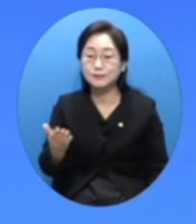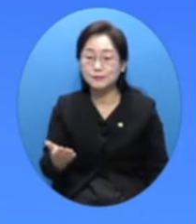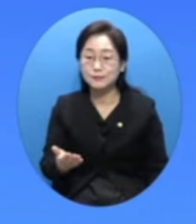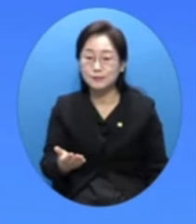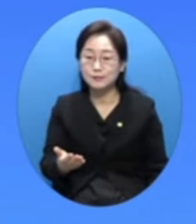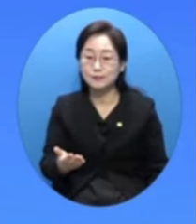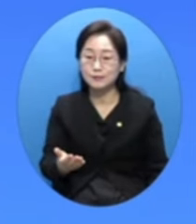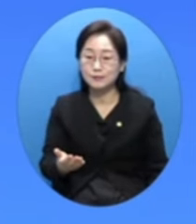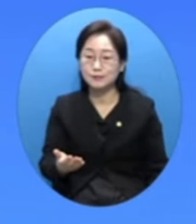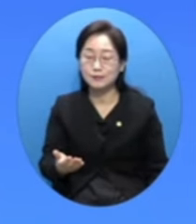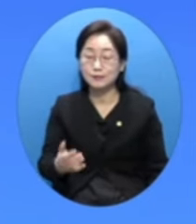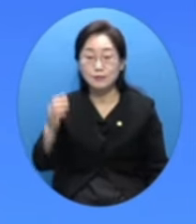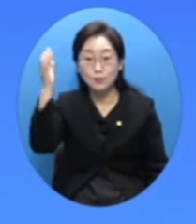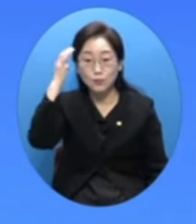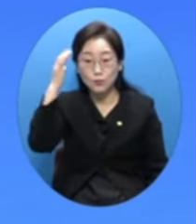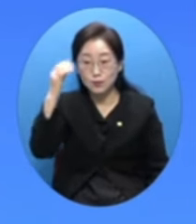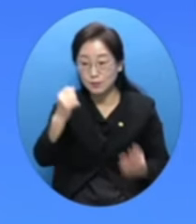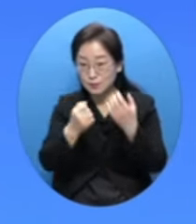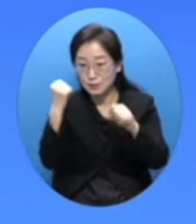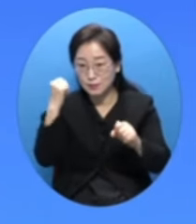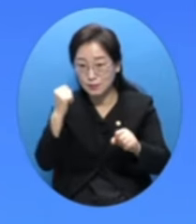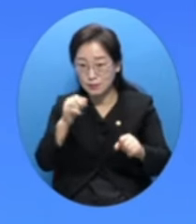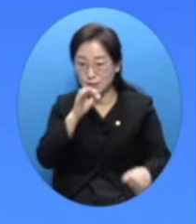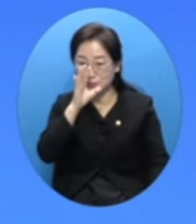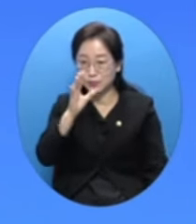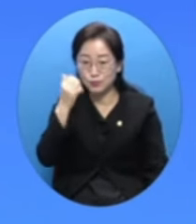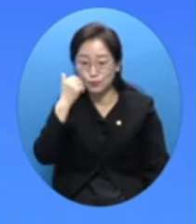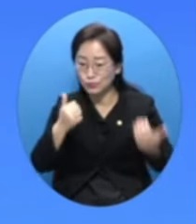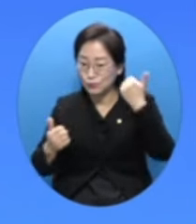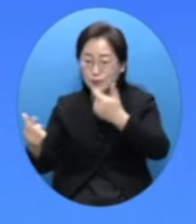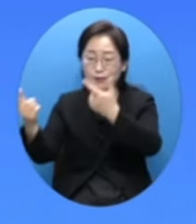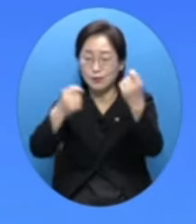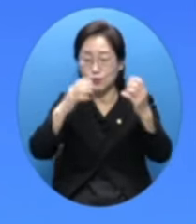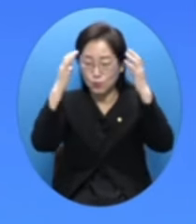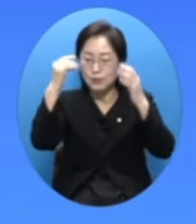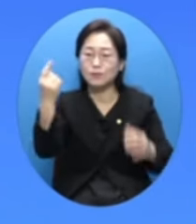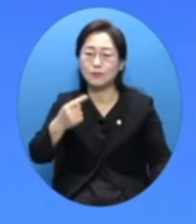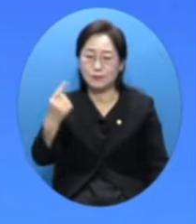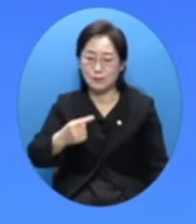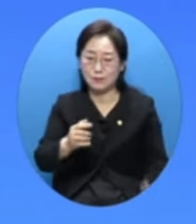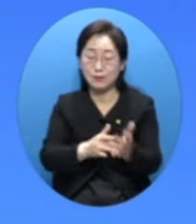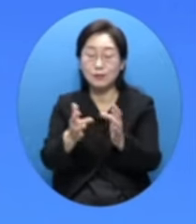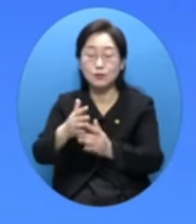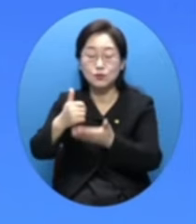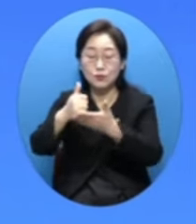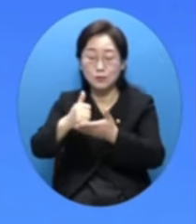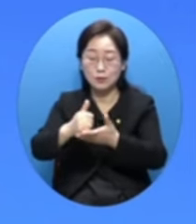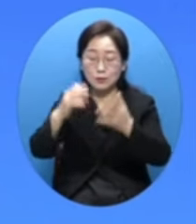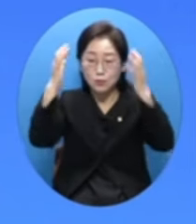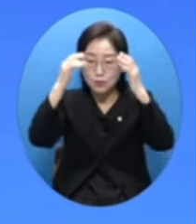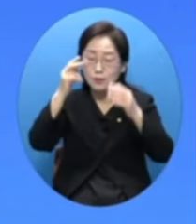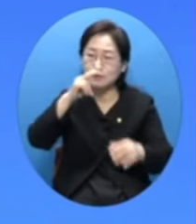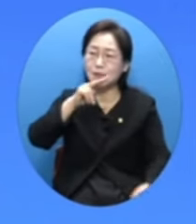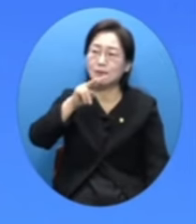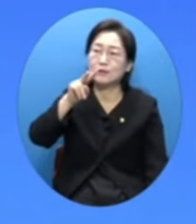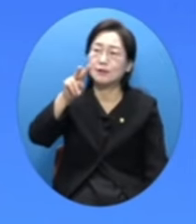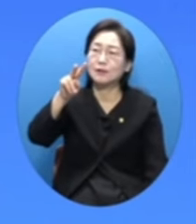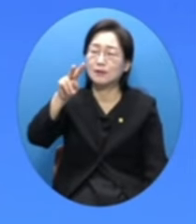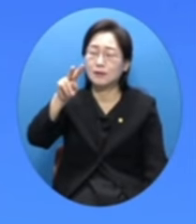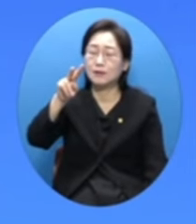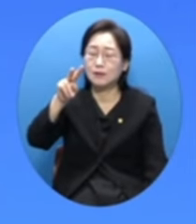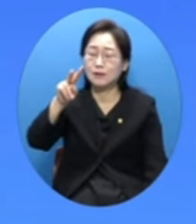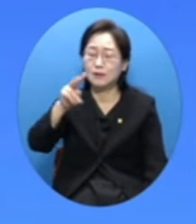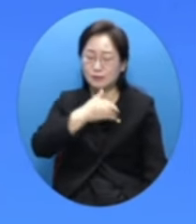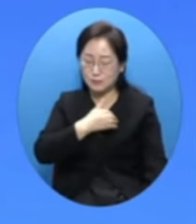여러분 고난을 피할 수 없습니다 누구에게나 고난 다가오는데 예수님의 그 고난을 바라볼 때 우리가이 고난을